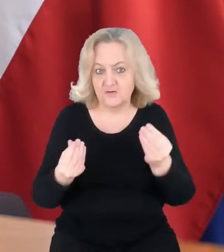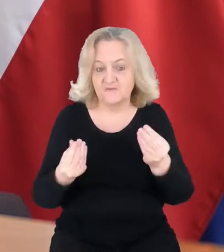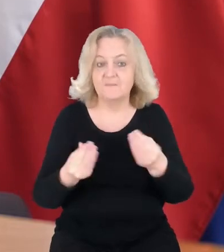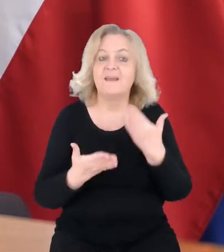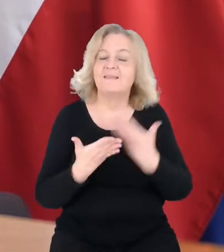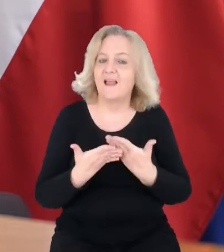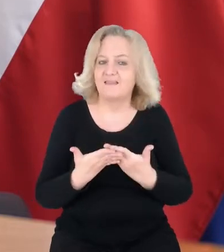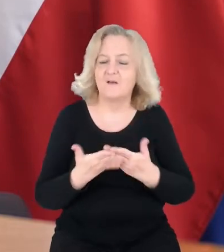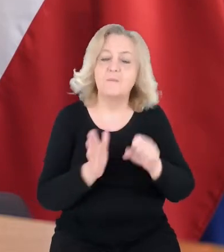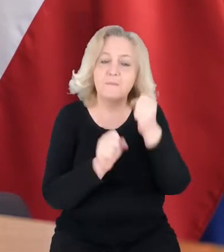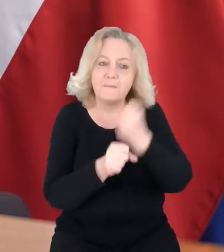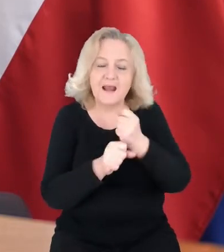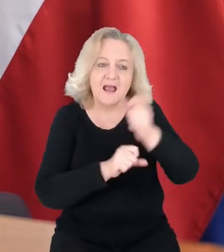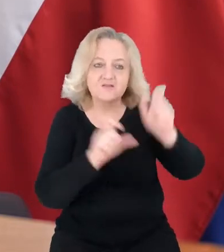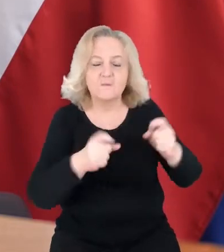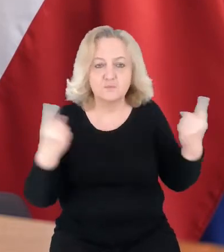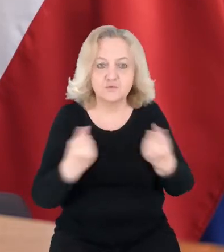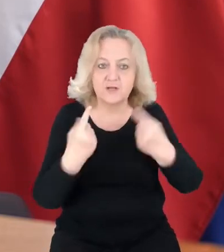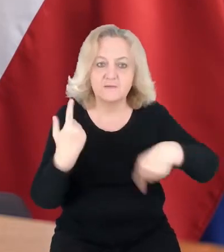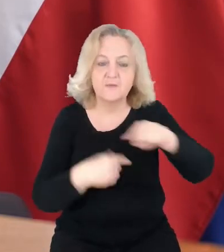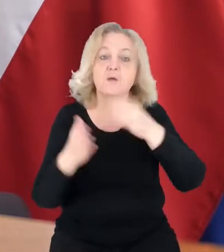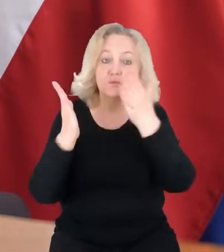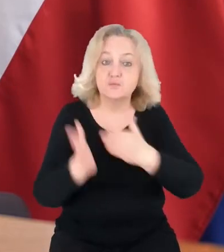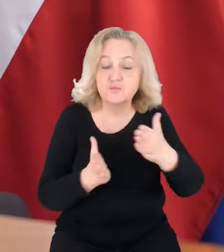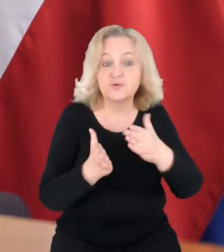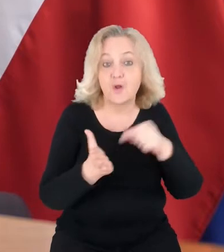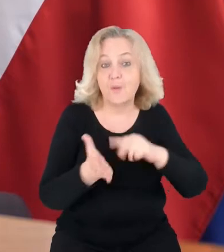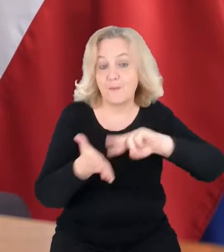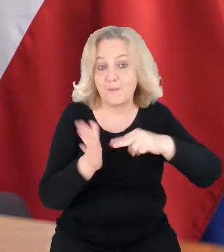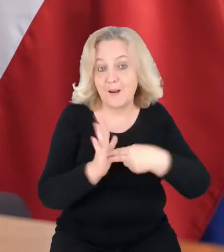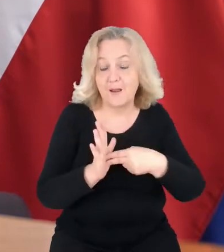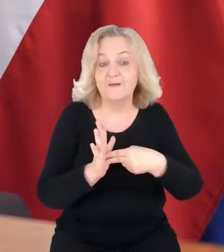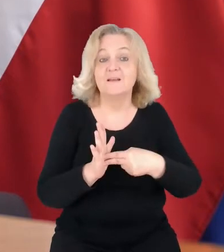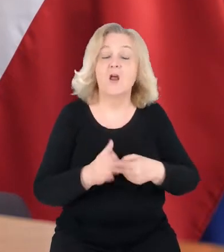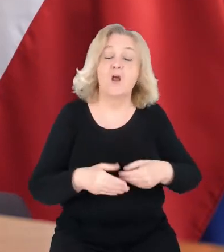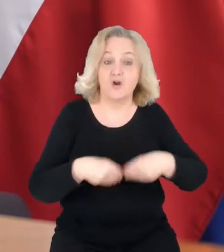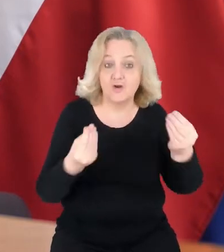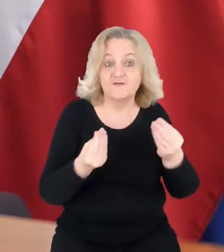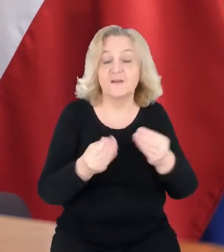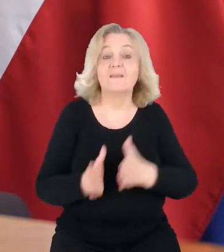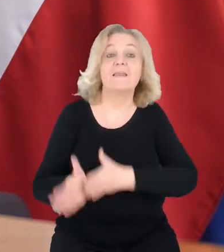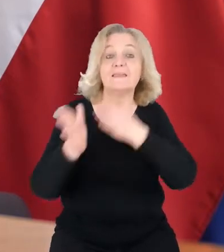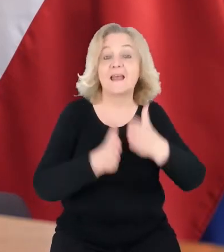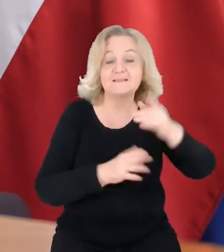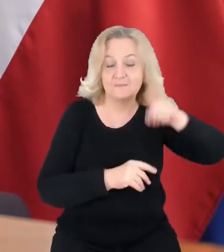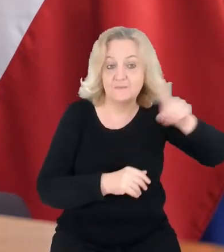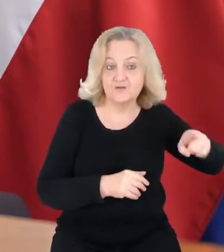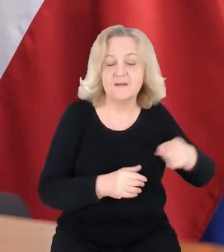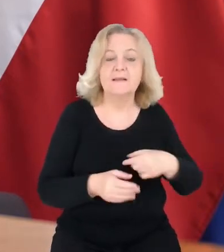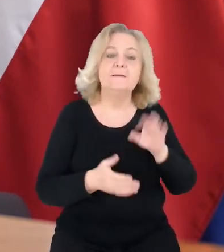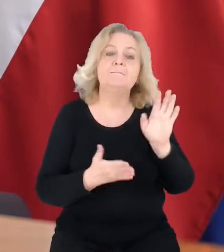dla pracowników i przedsiębiorców przygotowaliśmy plan dla pracy i rozwoju, który w kolejnych miesiącach